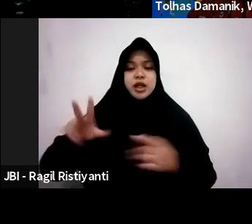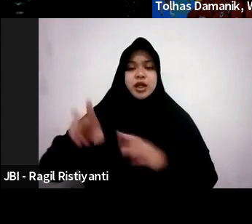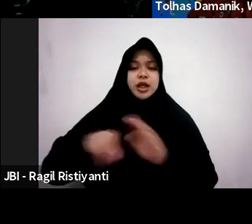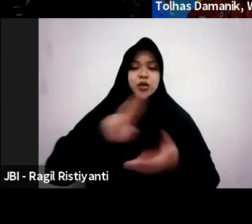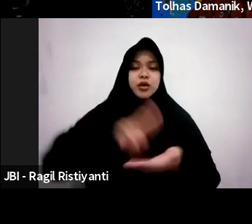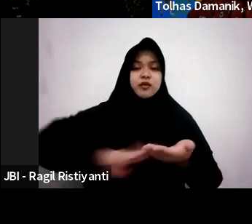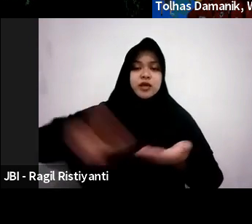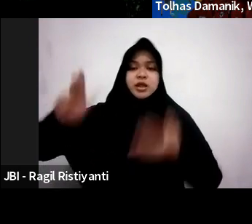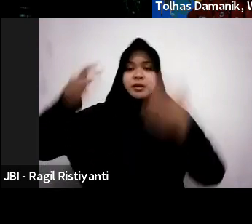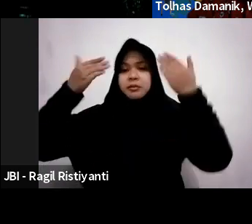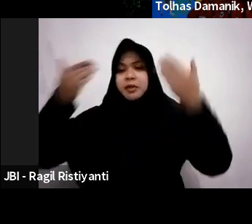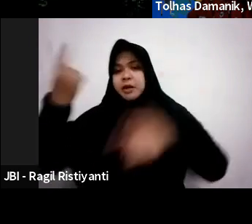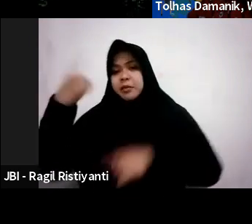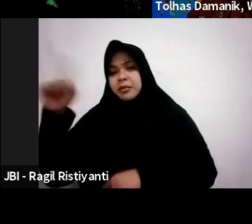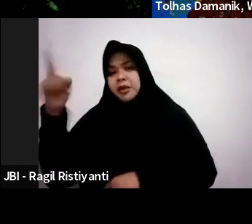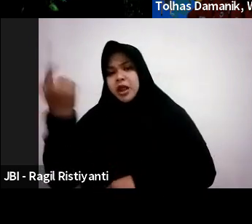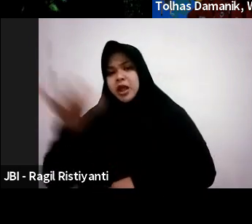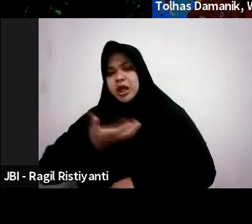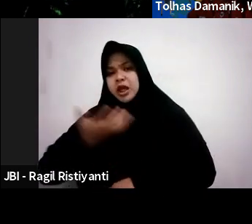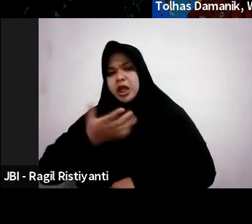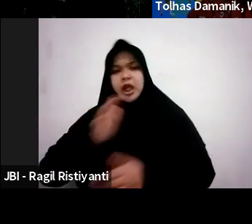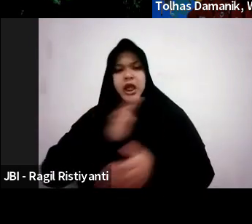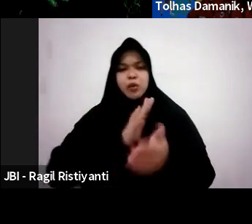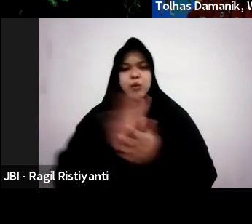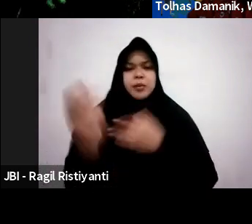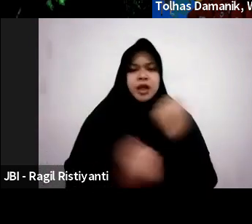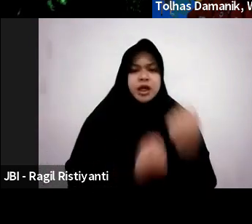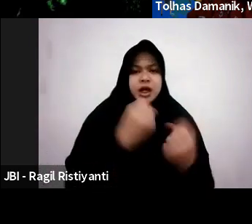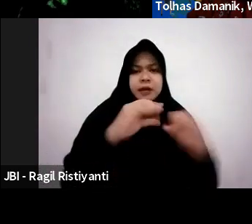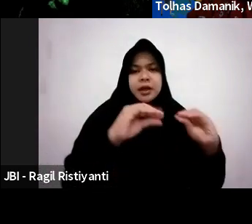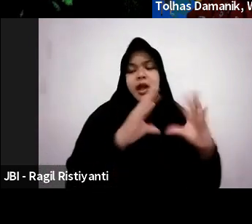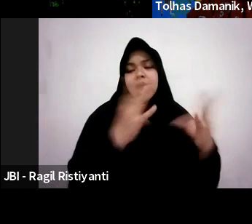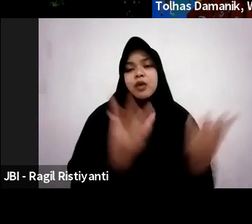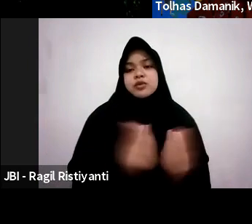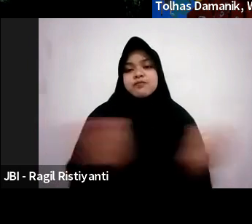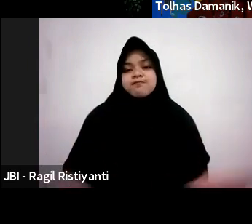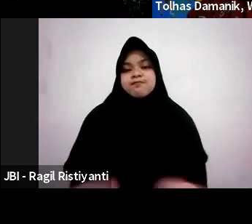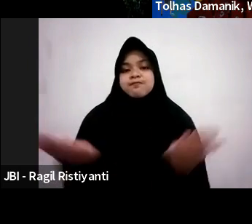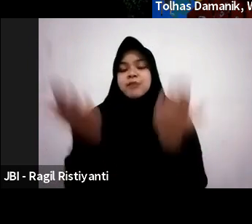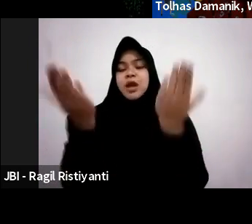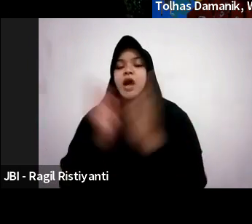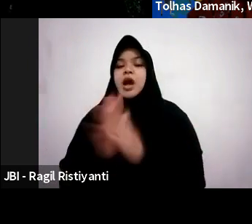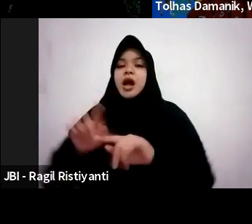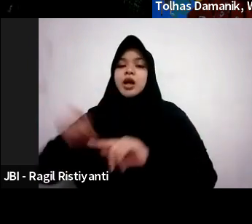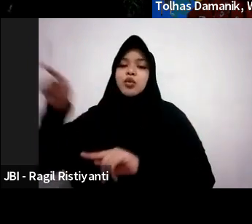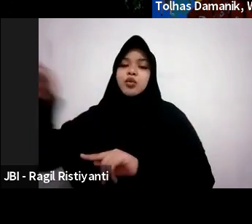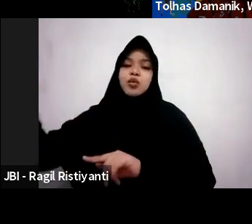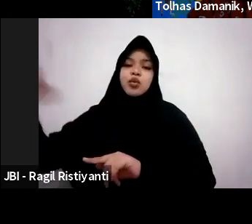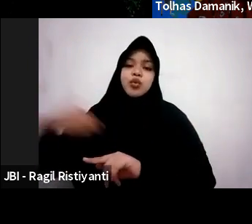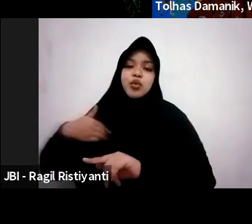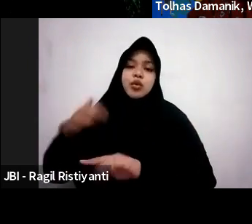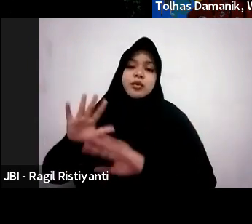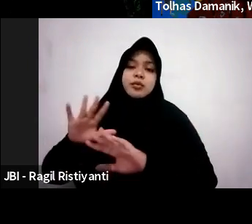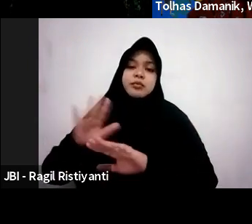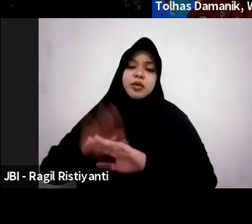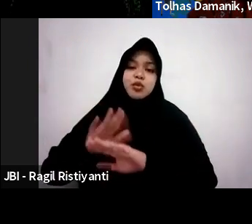untuk bagaimana pemerintah ingin secara instan menggerakkan tentang pendidikan inklusif dan pada saat itu dalam rangka pemberdayaan itu